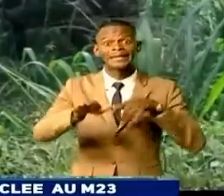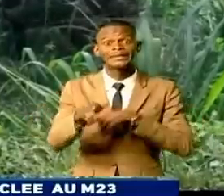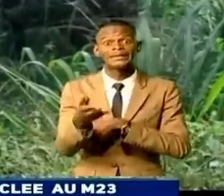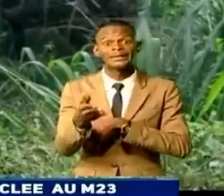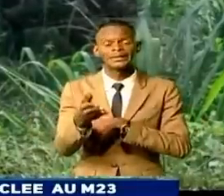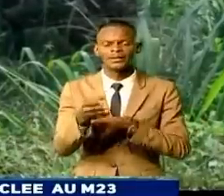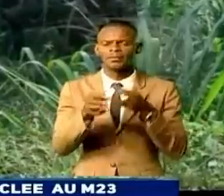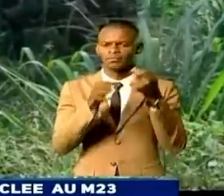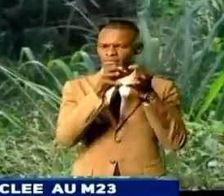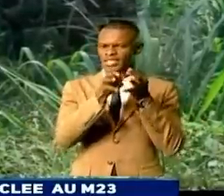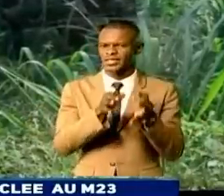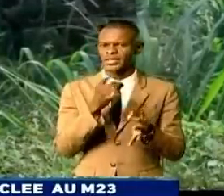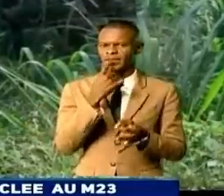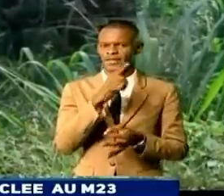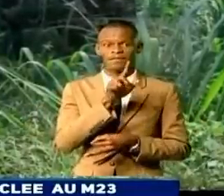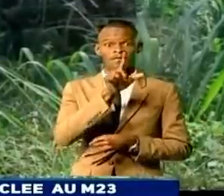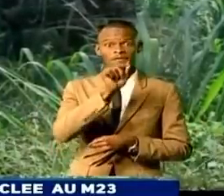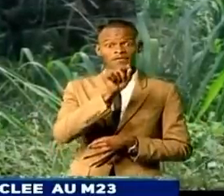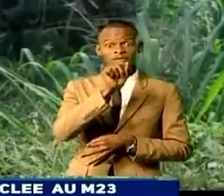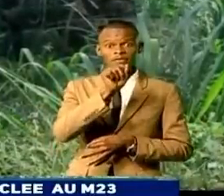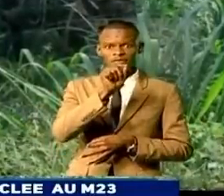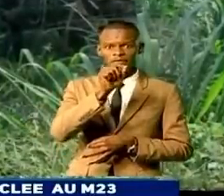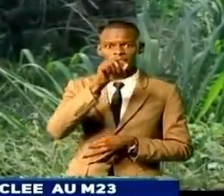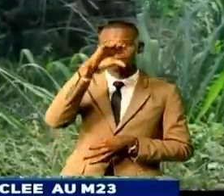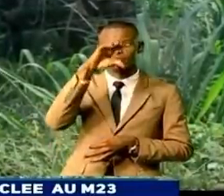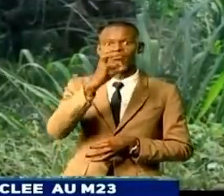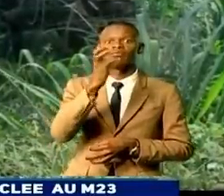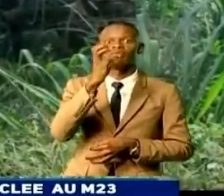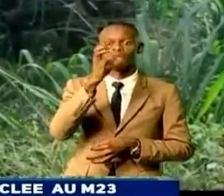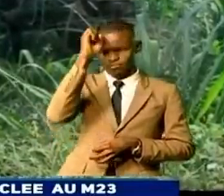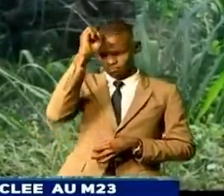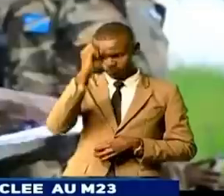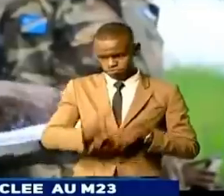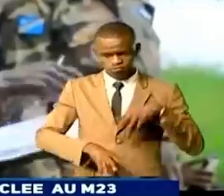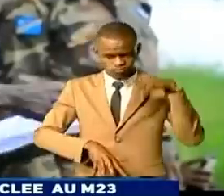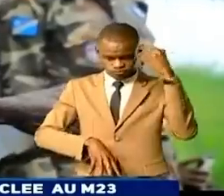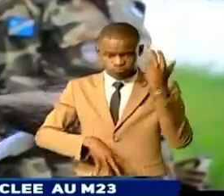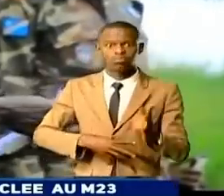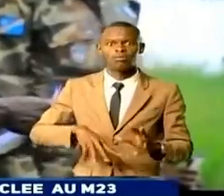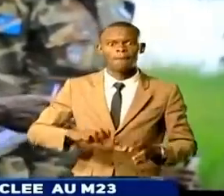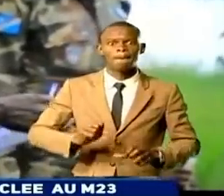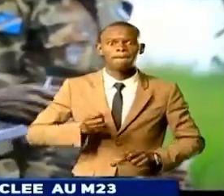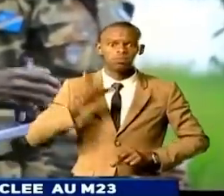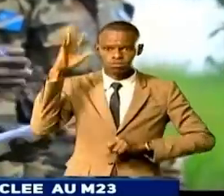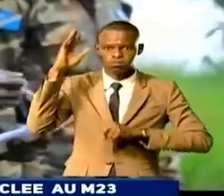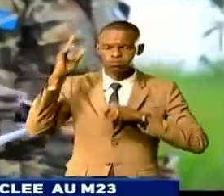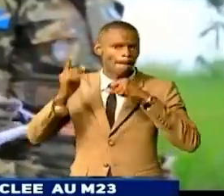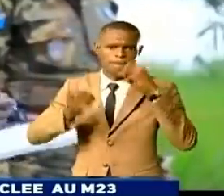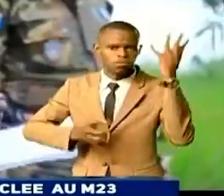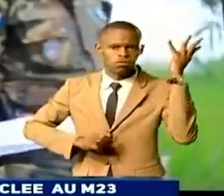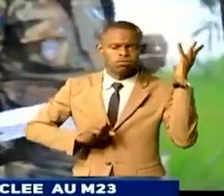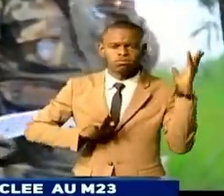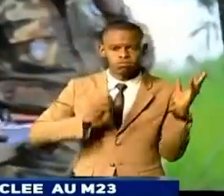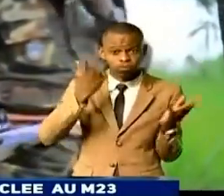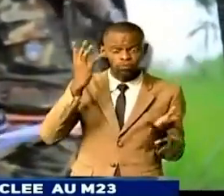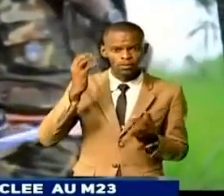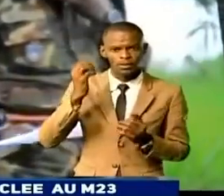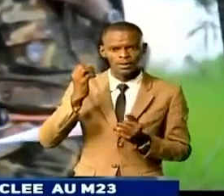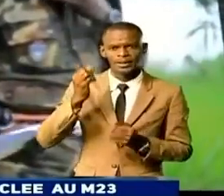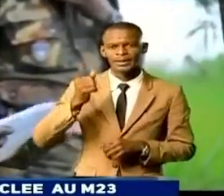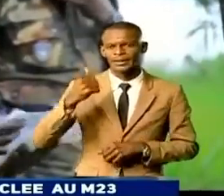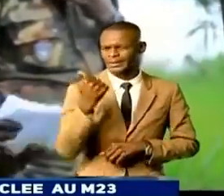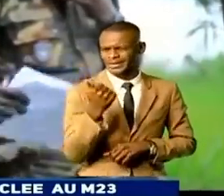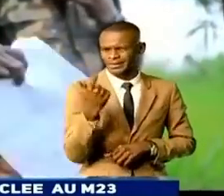et bombes tirées de l'est vers l'ouest sur l'axe routier Goma-Rutshuru ont explosé mardi et mercredi sur le